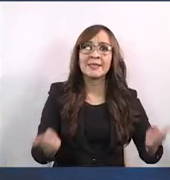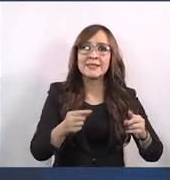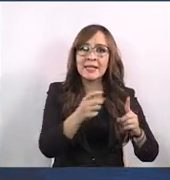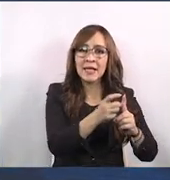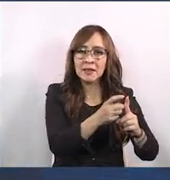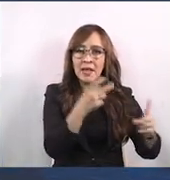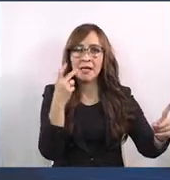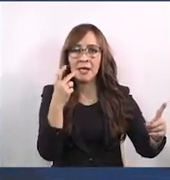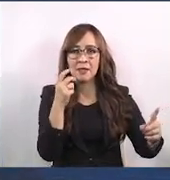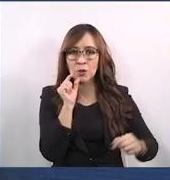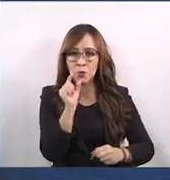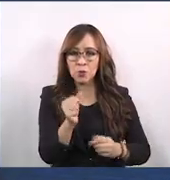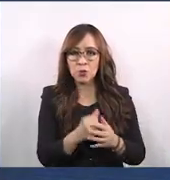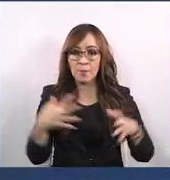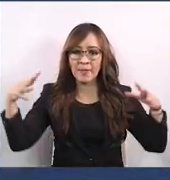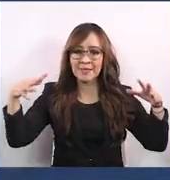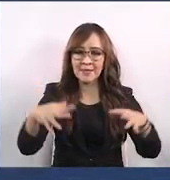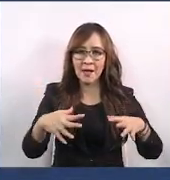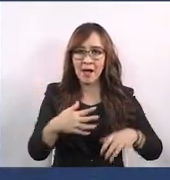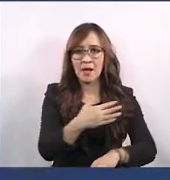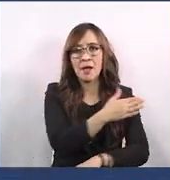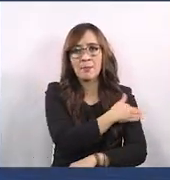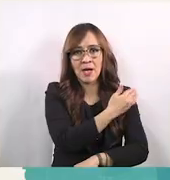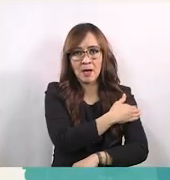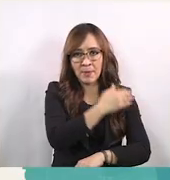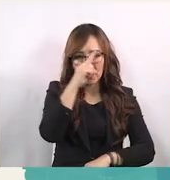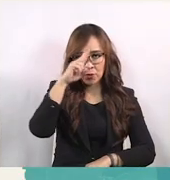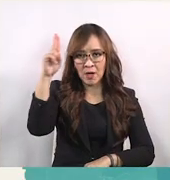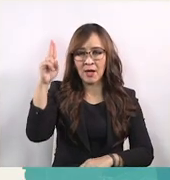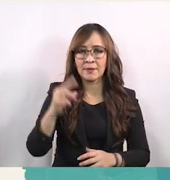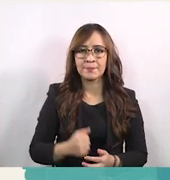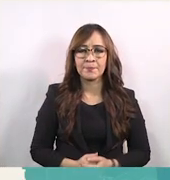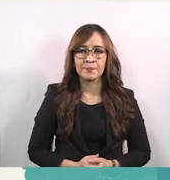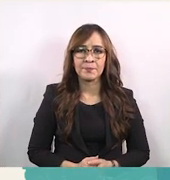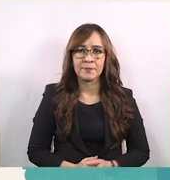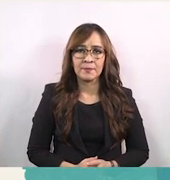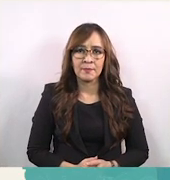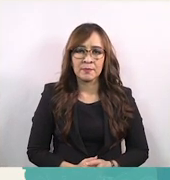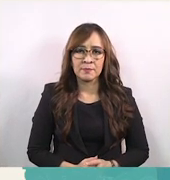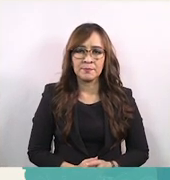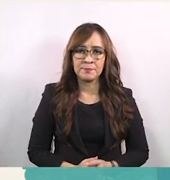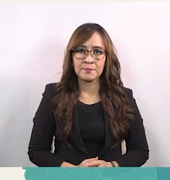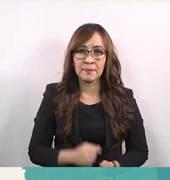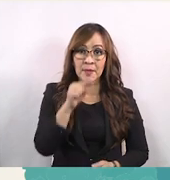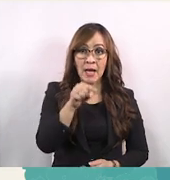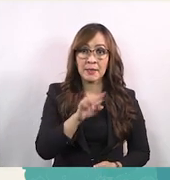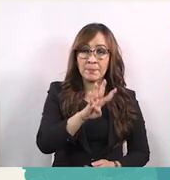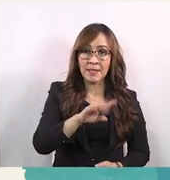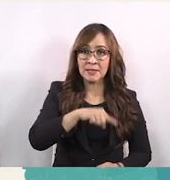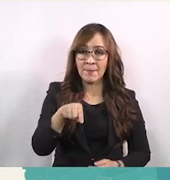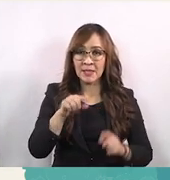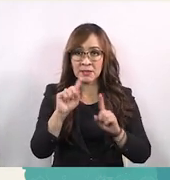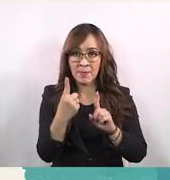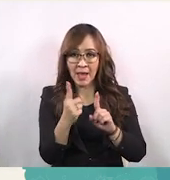iblis untuk mengganggu dan menyerang hamba-hamba Tuhan kita lihat selanjutnya a1ra Jaya 24-11